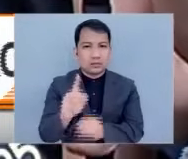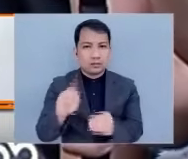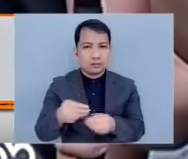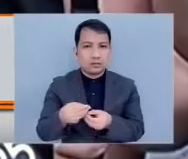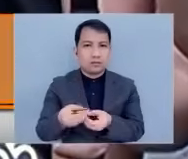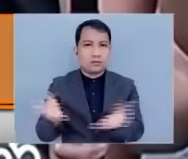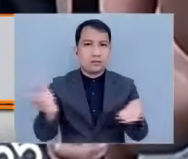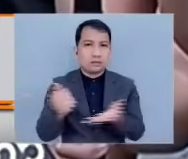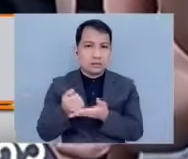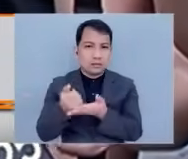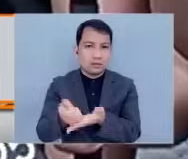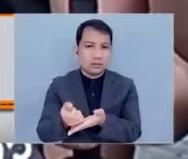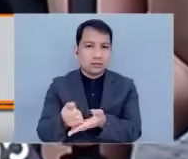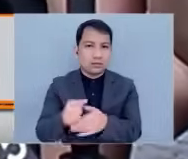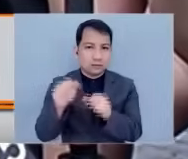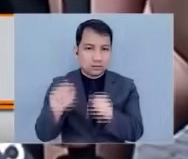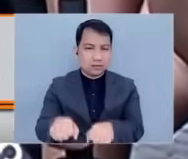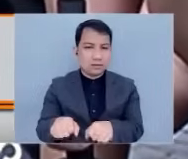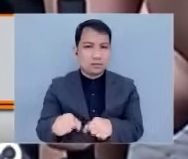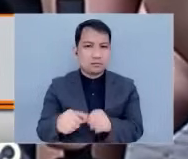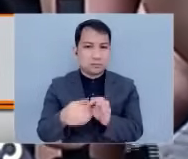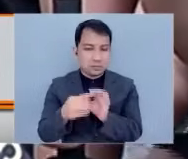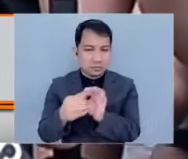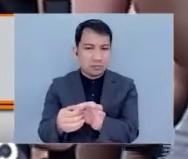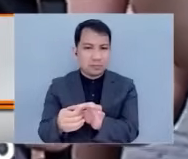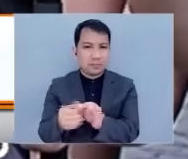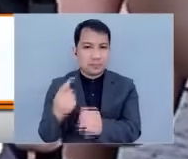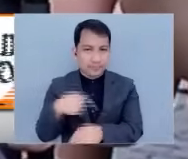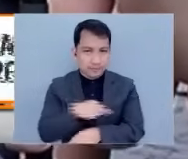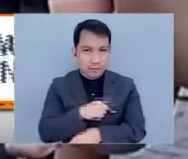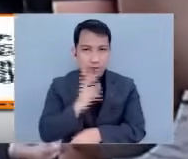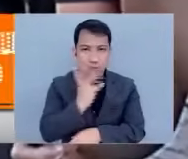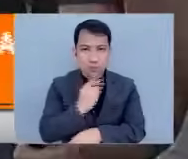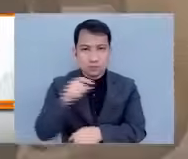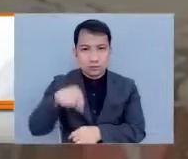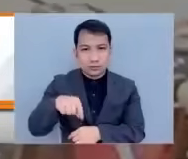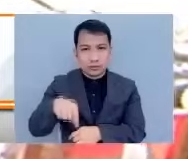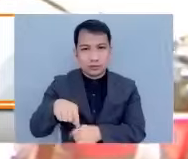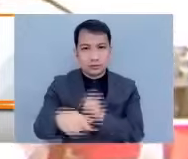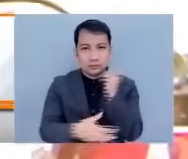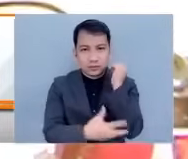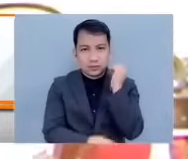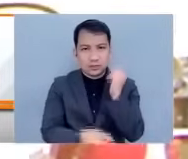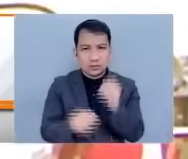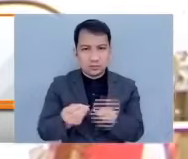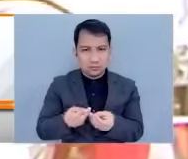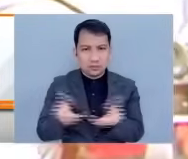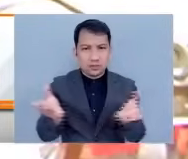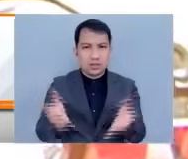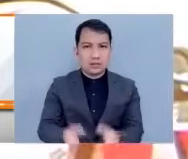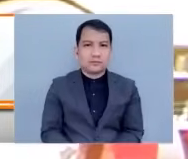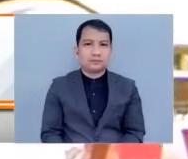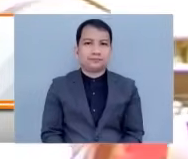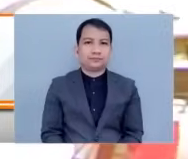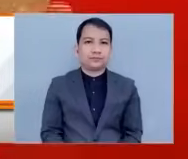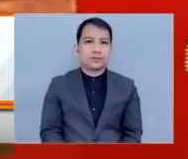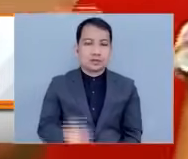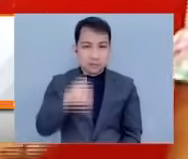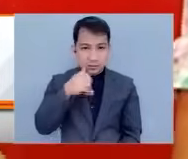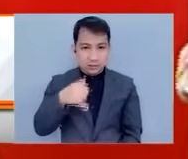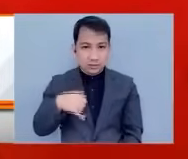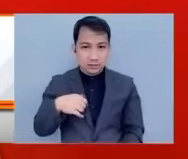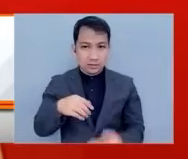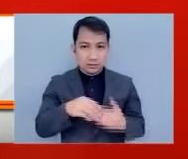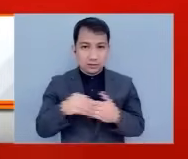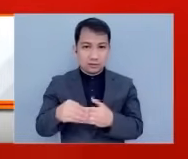mga kasamahan, ang ating mga nangangailangan, mga mahihirap. Kahapon lang nang pangunahan din niyang katulad